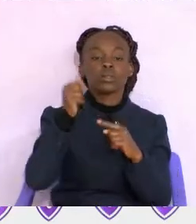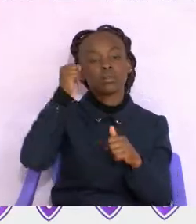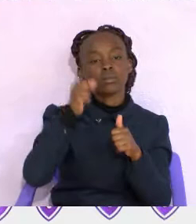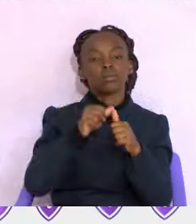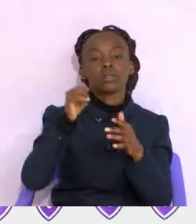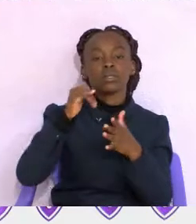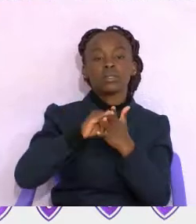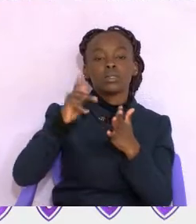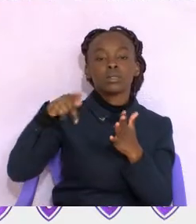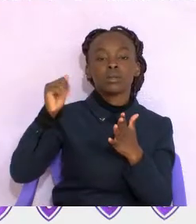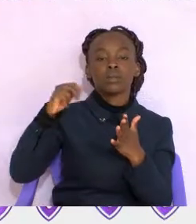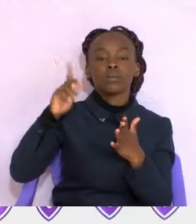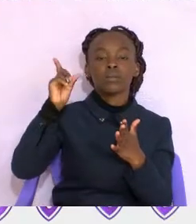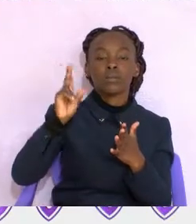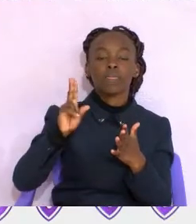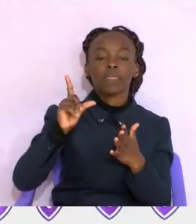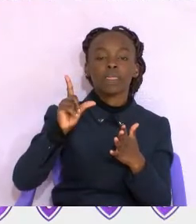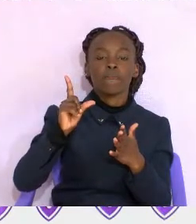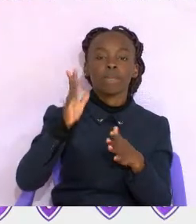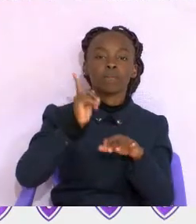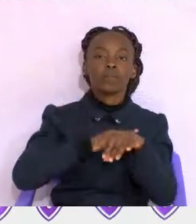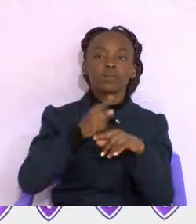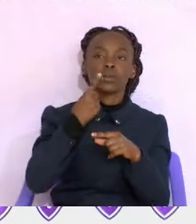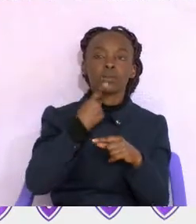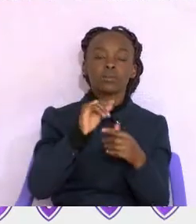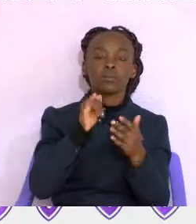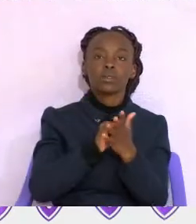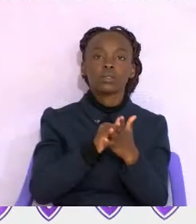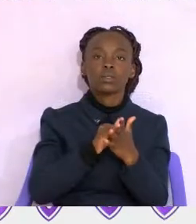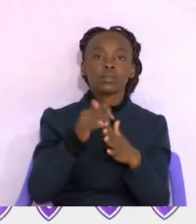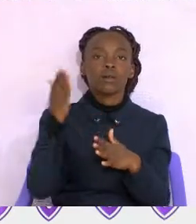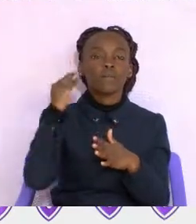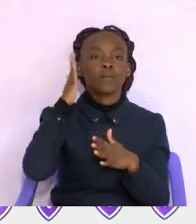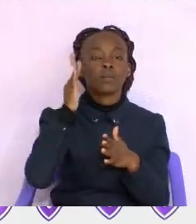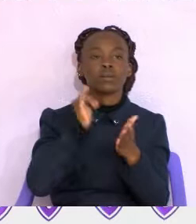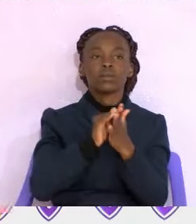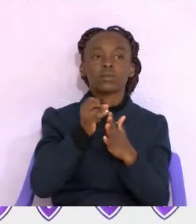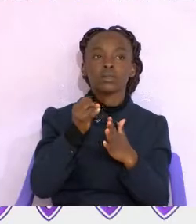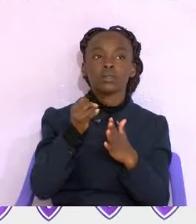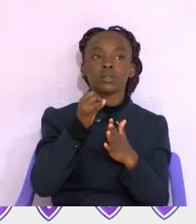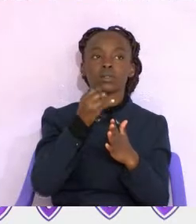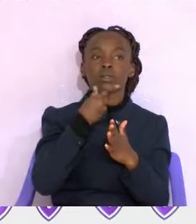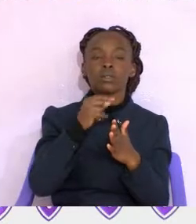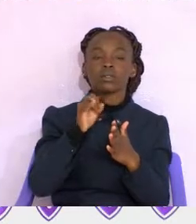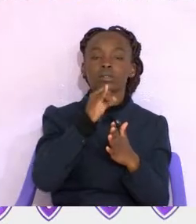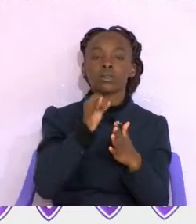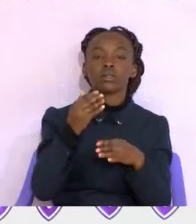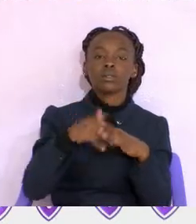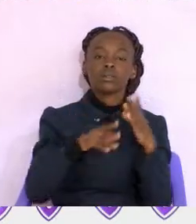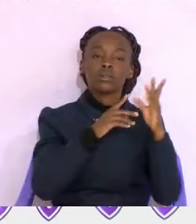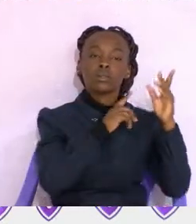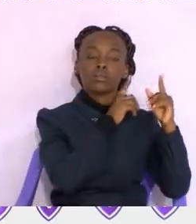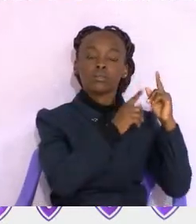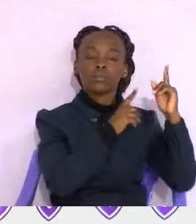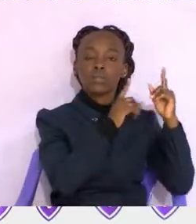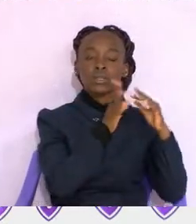Paulo alipokuwa anawaambia hayo, yeye alikuwa anajua kwamba yuko safarini na ni mpaka akafike mwisho ya kazi